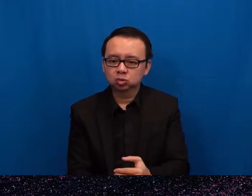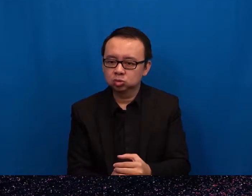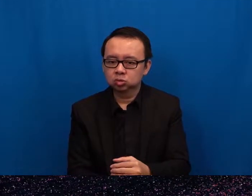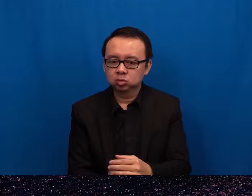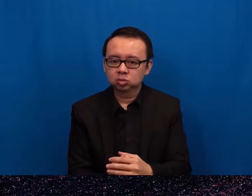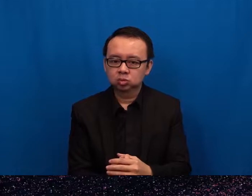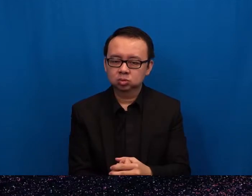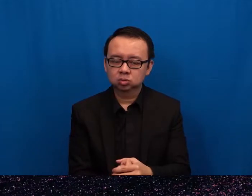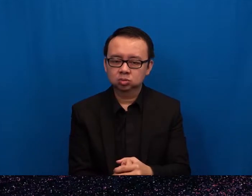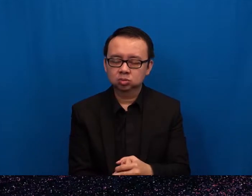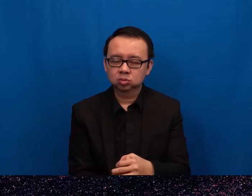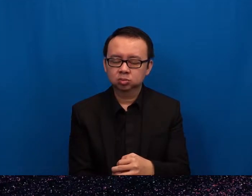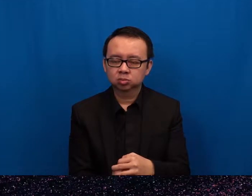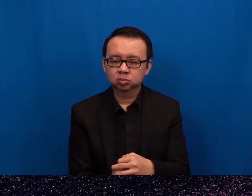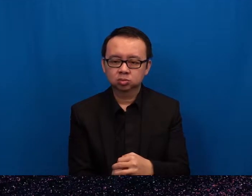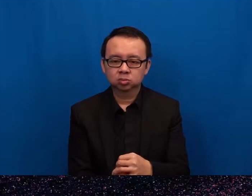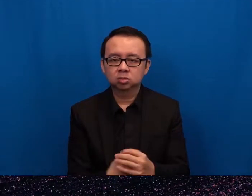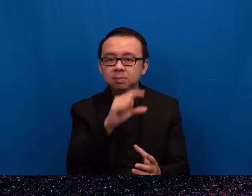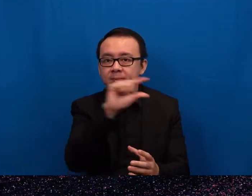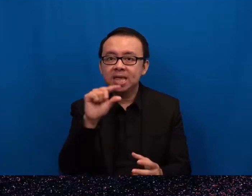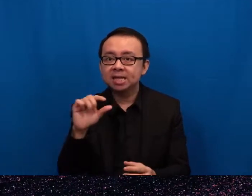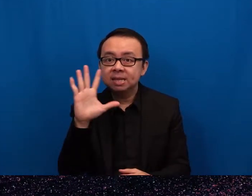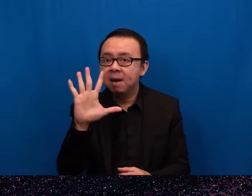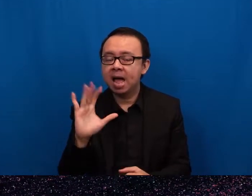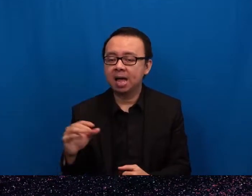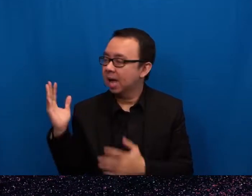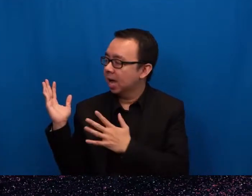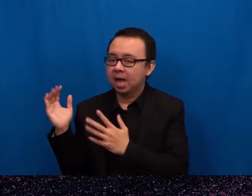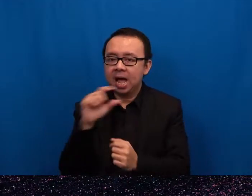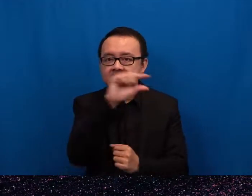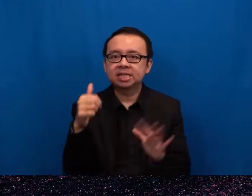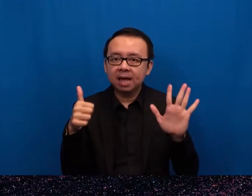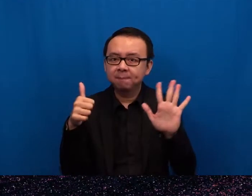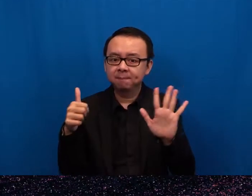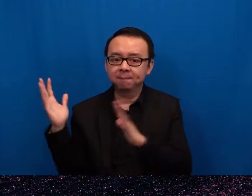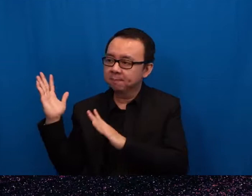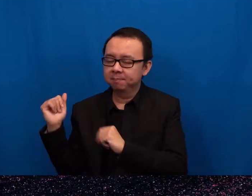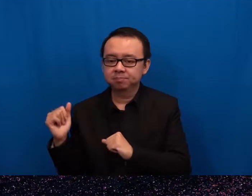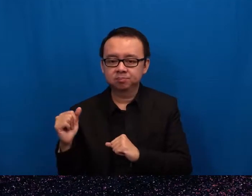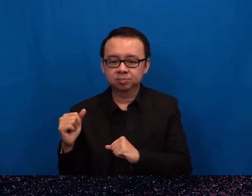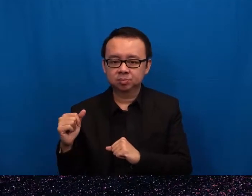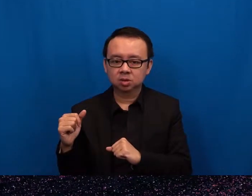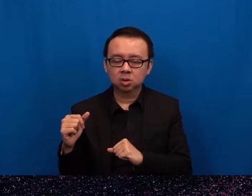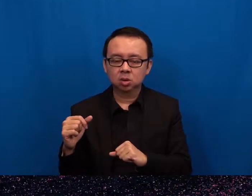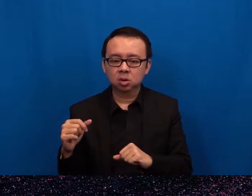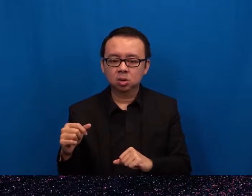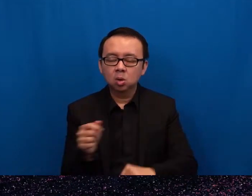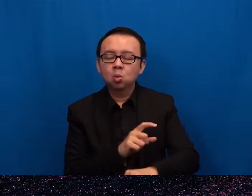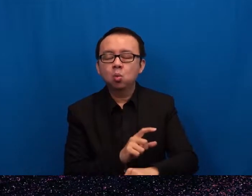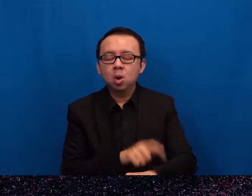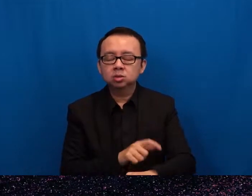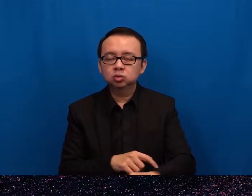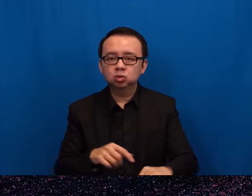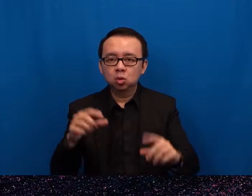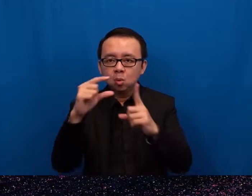lakukan. Dan ketika Paulus menumpangkan tangan atas mereka, ayat 6, turunlah Roh Kudus, boom, ke atas